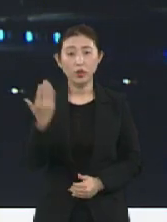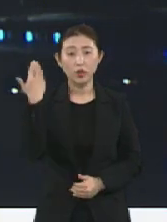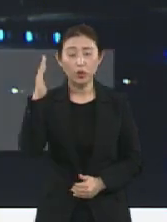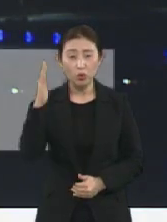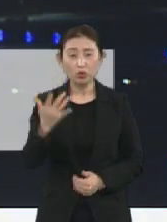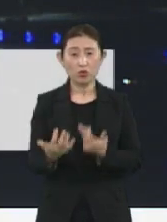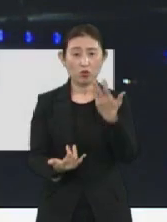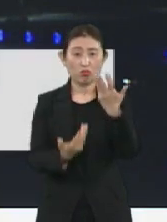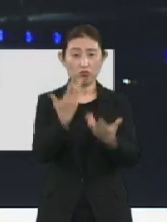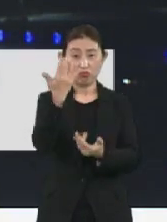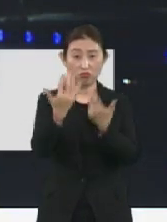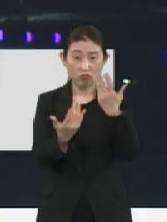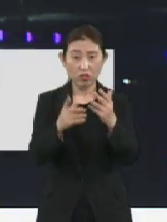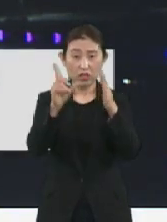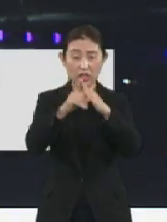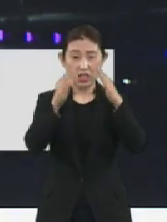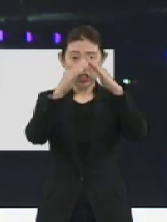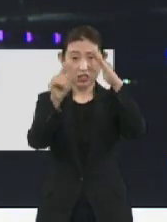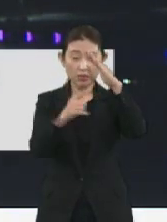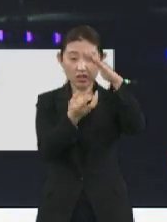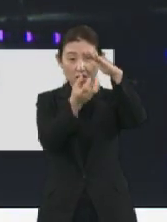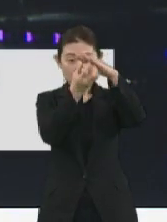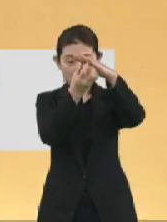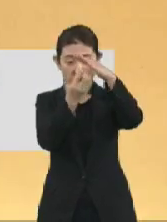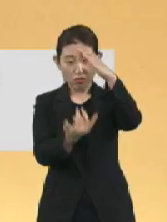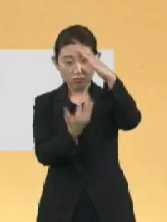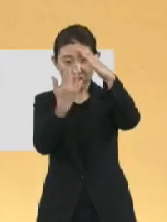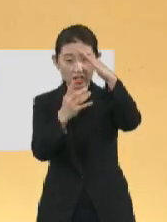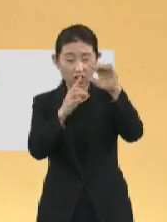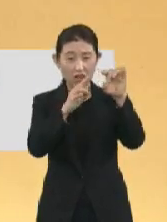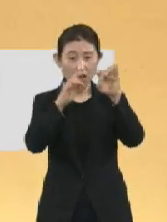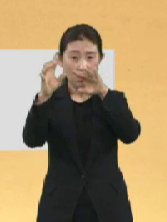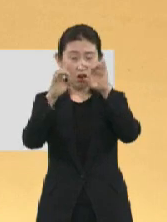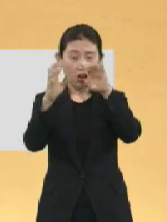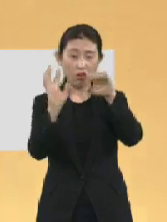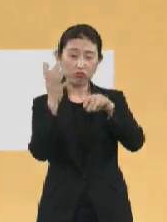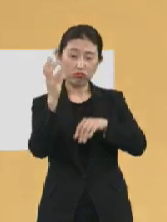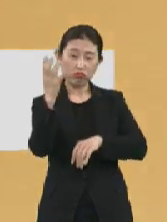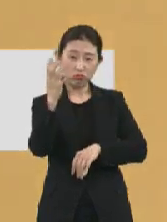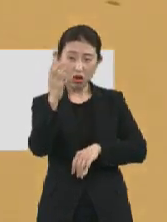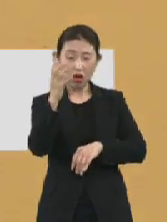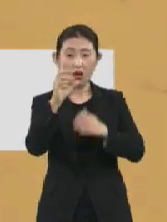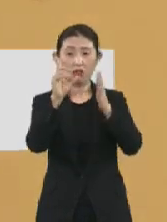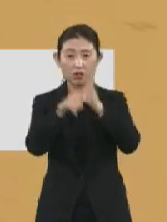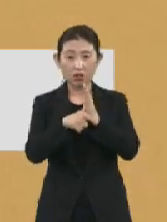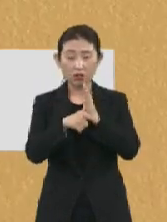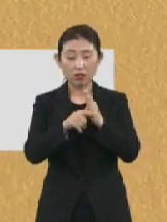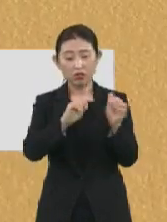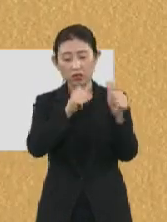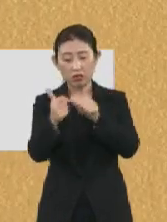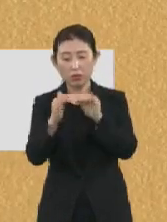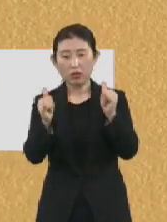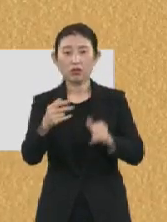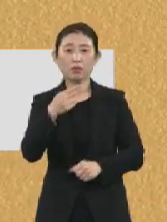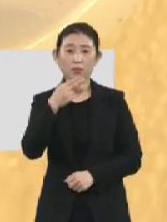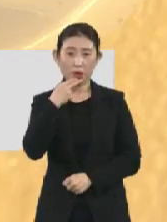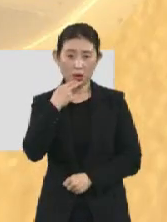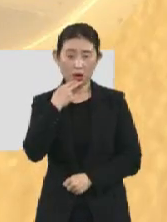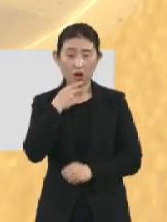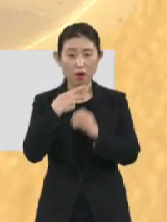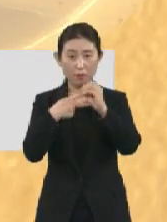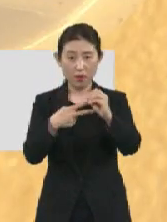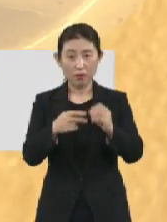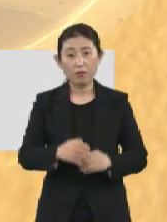최근 화재 경보기가 설치된 대전의 단독 다가구 주택에서 화재 사망자가 나오지 않은 것으로 나타났습니다